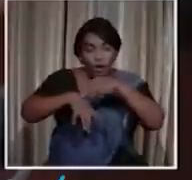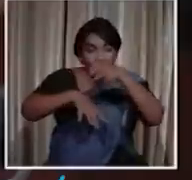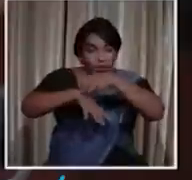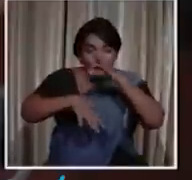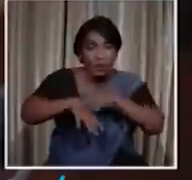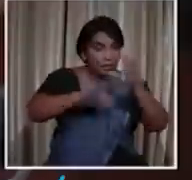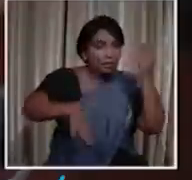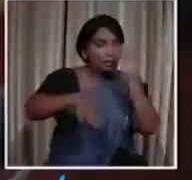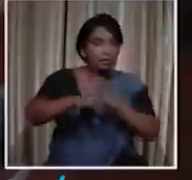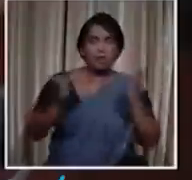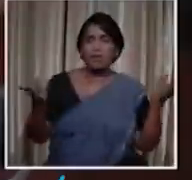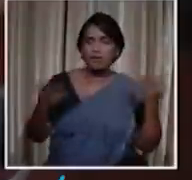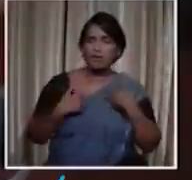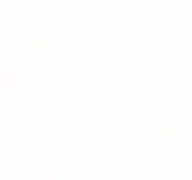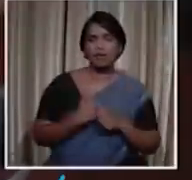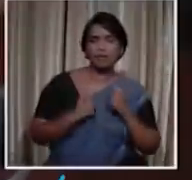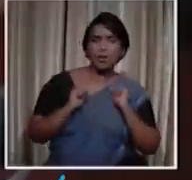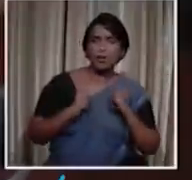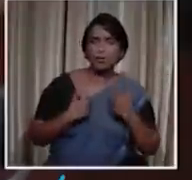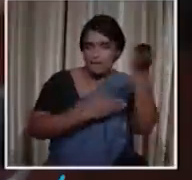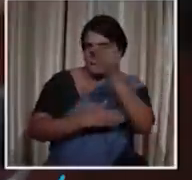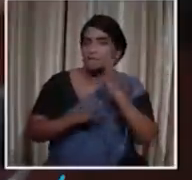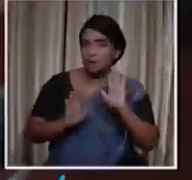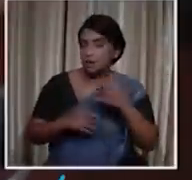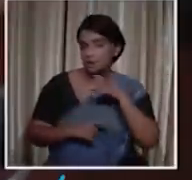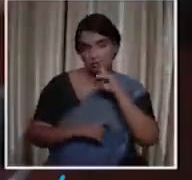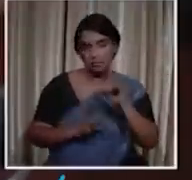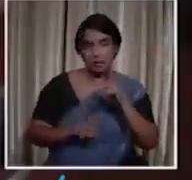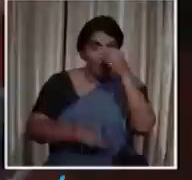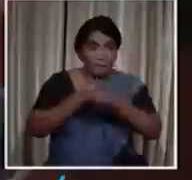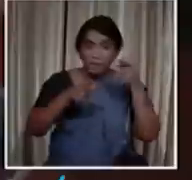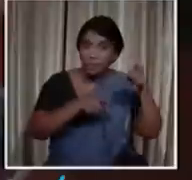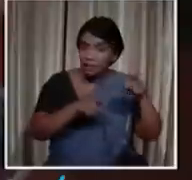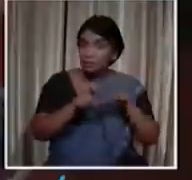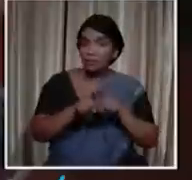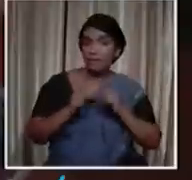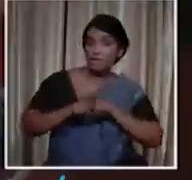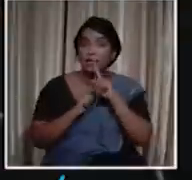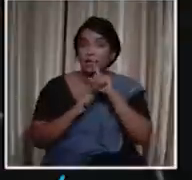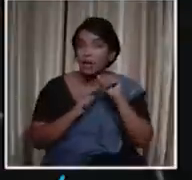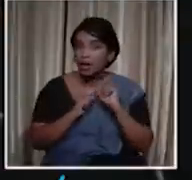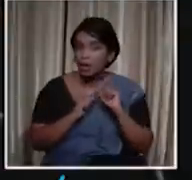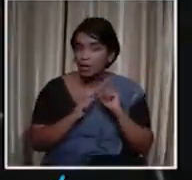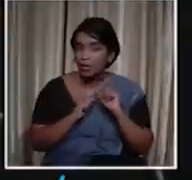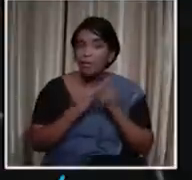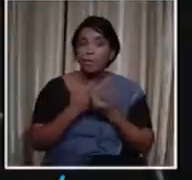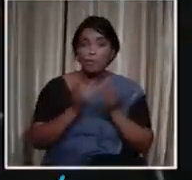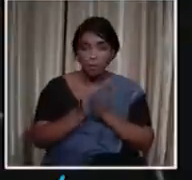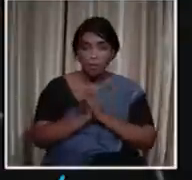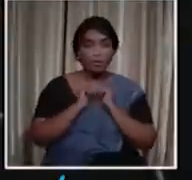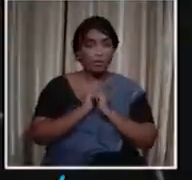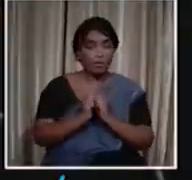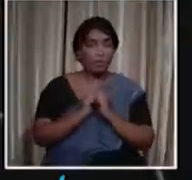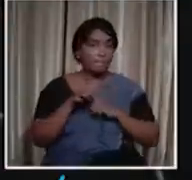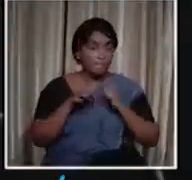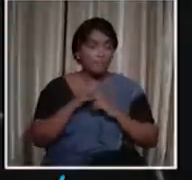නියම බෙහෙත දෙන්නේ නැතුව අපි හදාගන්නවා ක්‍රමයක්. මොකද්ද? ටෙන්ඩර් නැත. මාෆියා මට්ටු කරනවා වෙනුවට වෙන මාෆියා හදාගන්න එපා. තමන්ගේ තියෙන වෘත්තීය